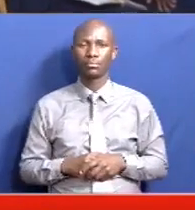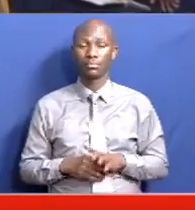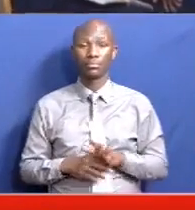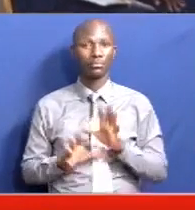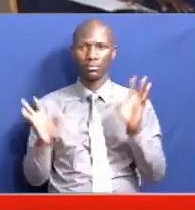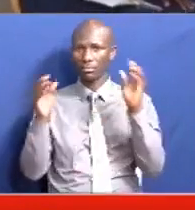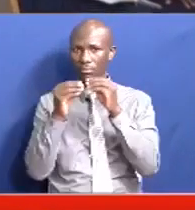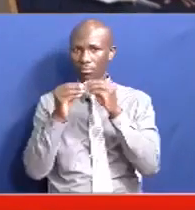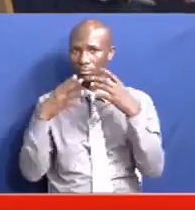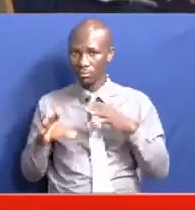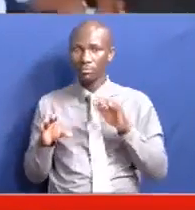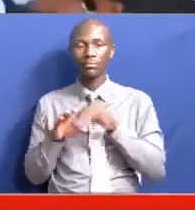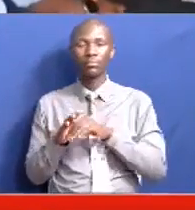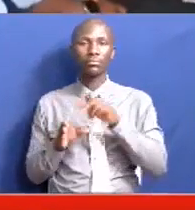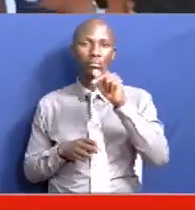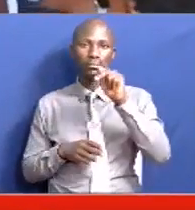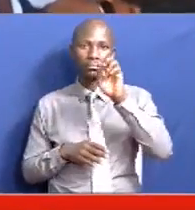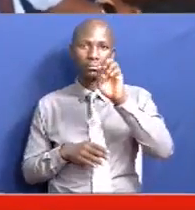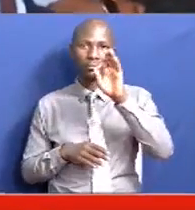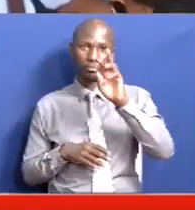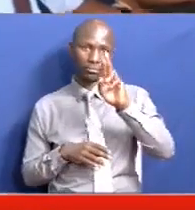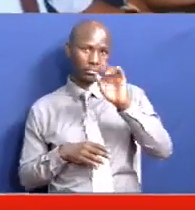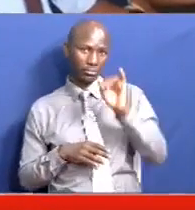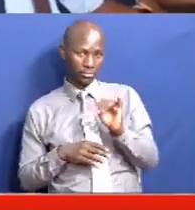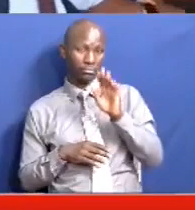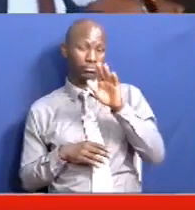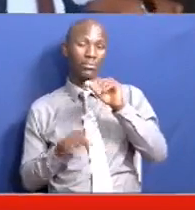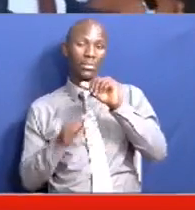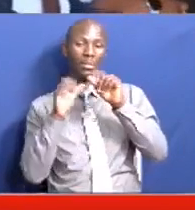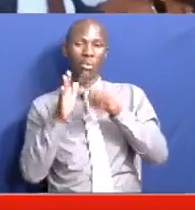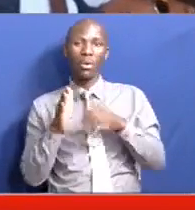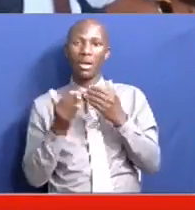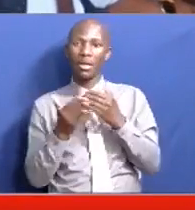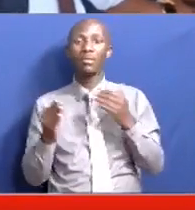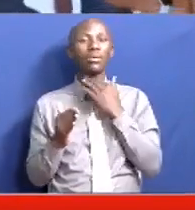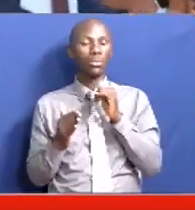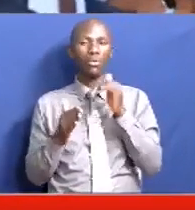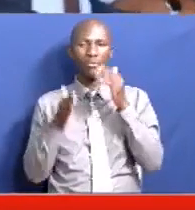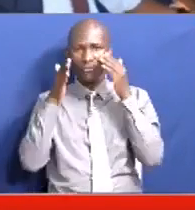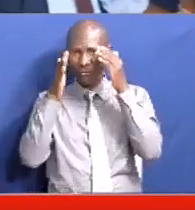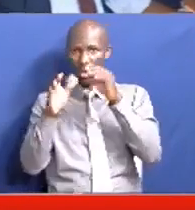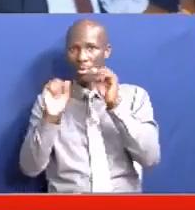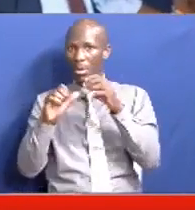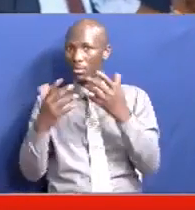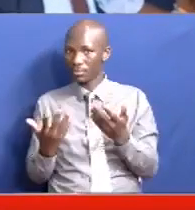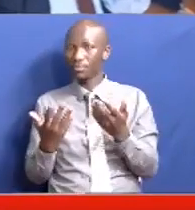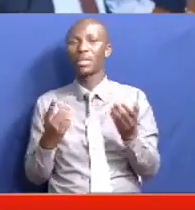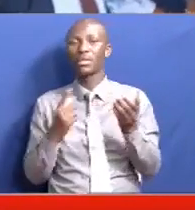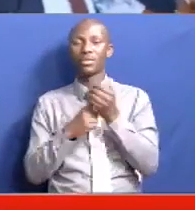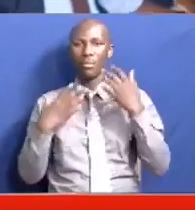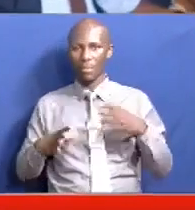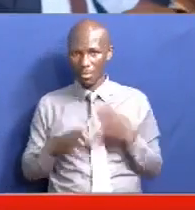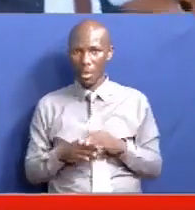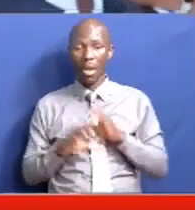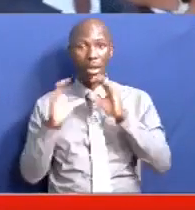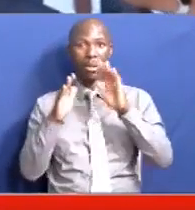Enenthi kimansioni cha kefri kwa sanya Mawoni mamu Enenthi Iulu wa mondo alame kuenda maiwembe na ukana kubikia mwenenthi